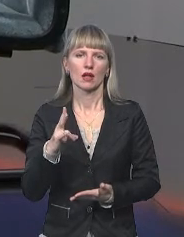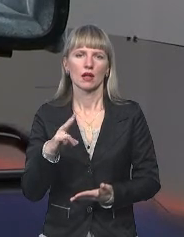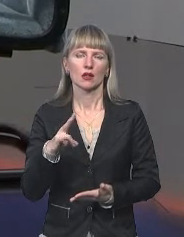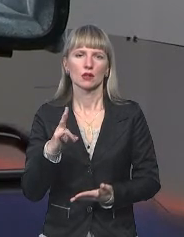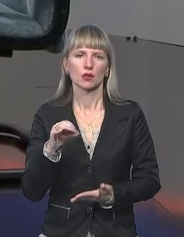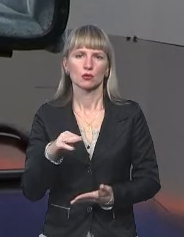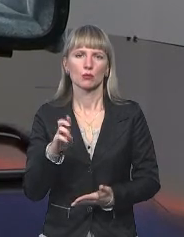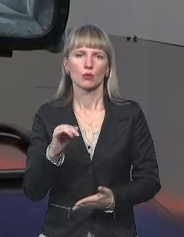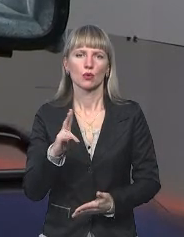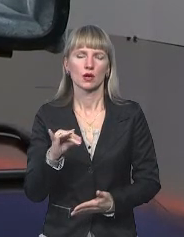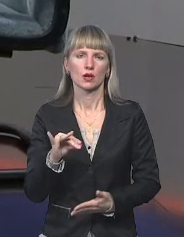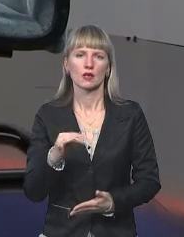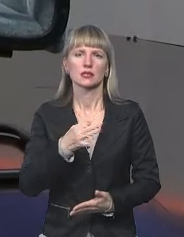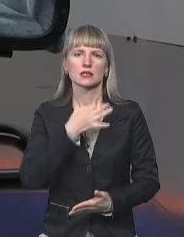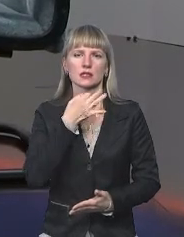Пані Катерина, скажіть,